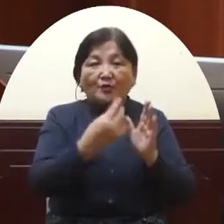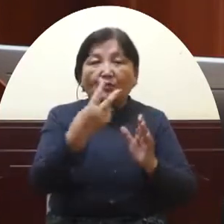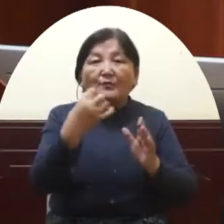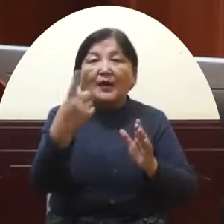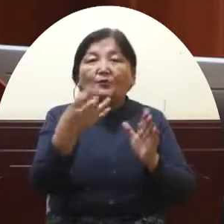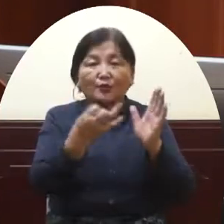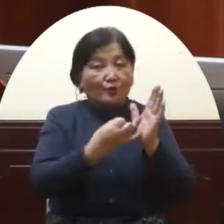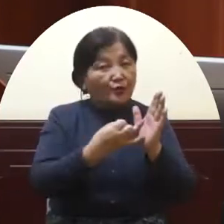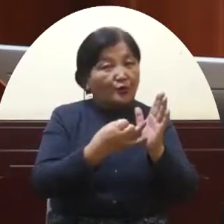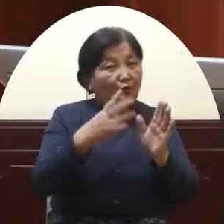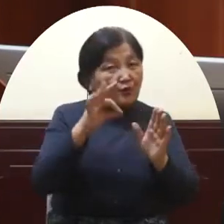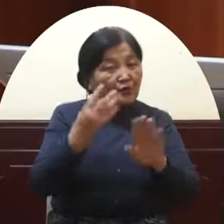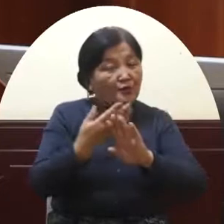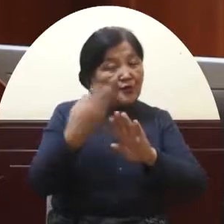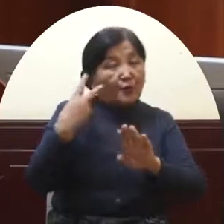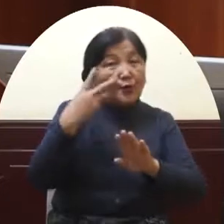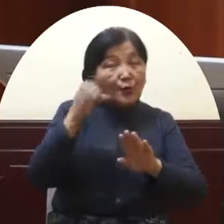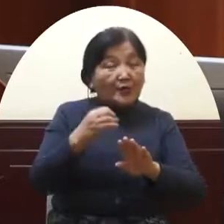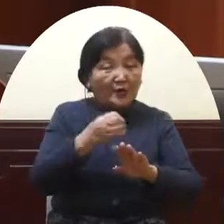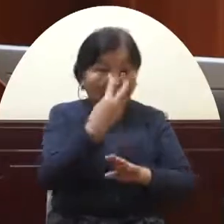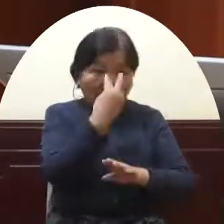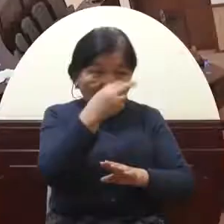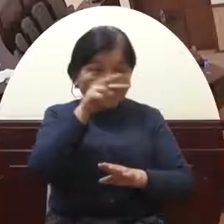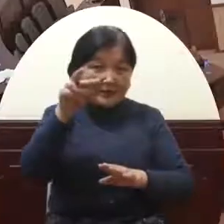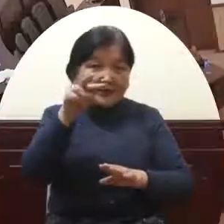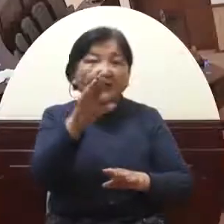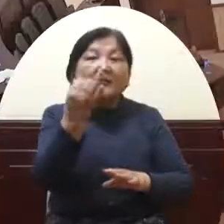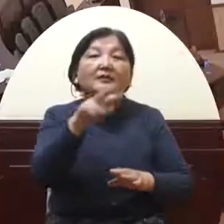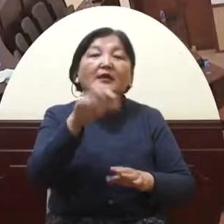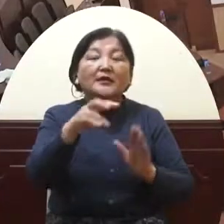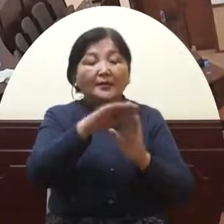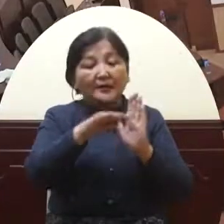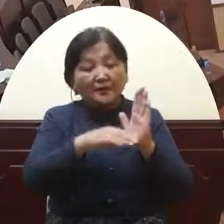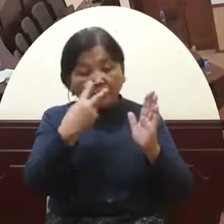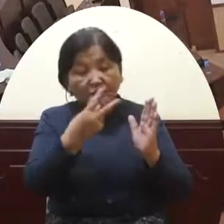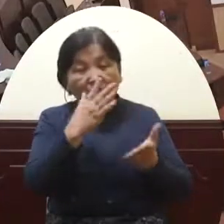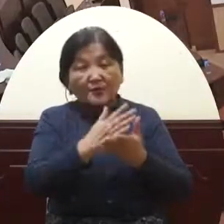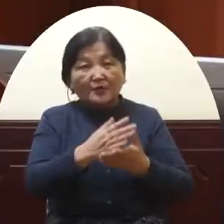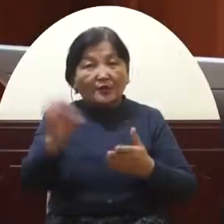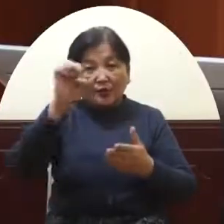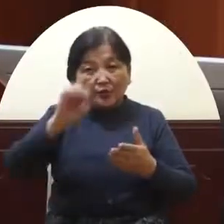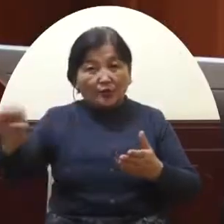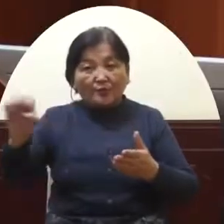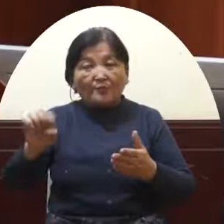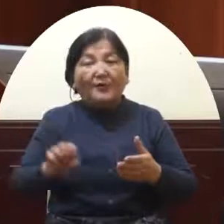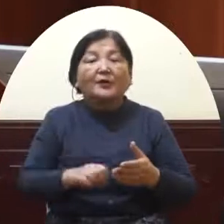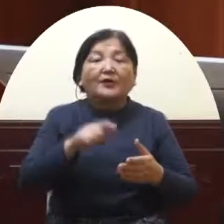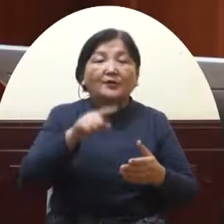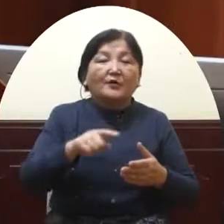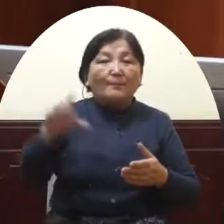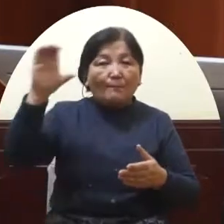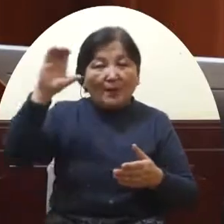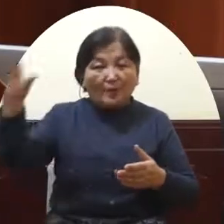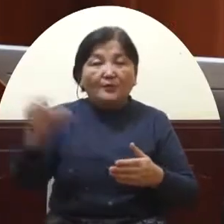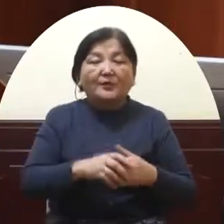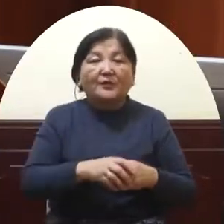2016-2017 оны үеийн ажиглалтын тайланд энэ Европын аюулгүй байдлын хамтын ажиллагааны байгууллага